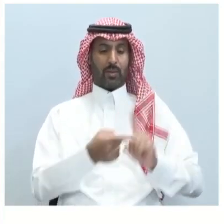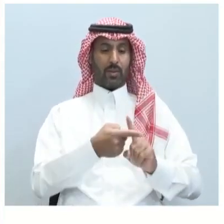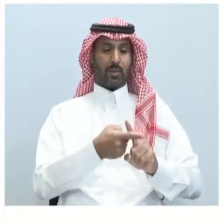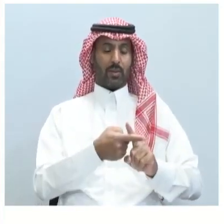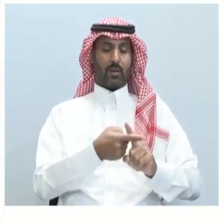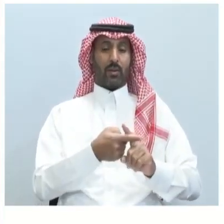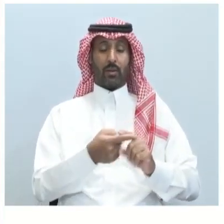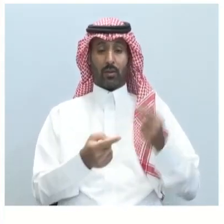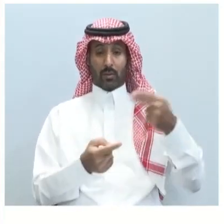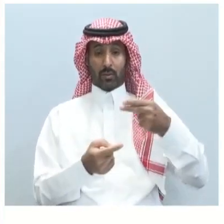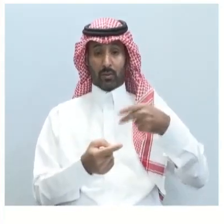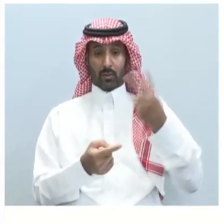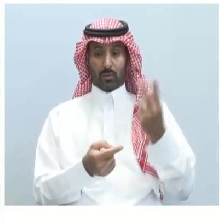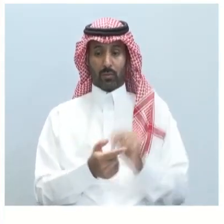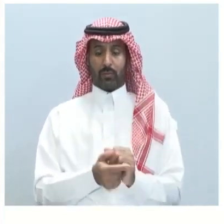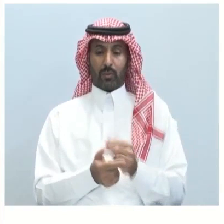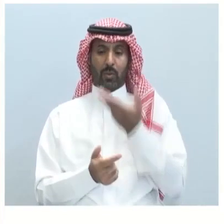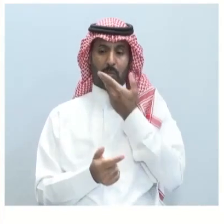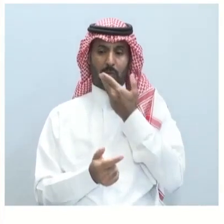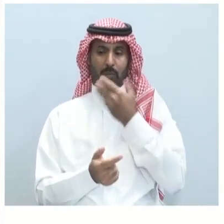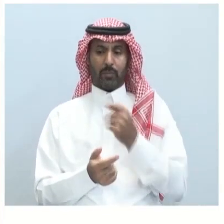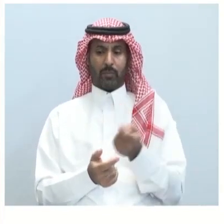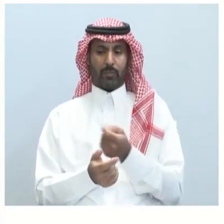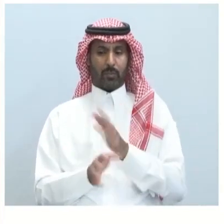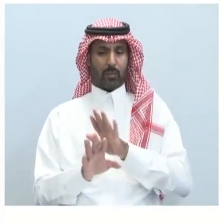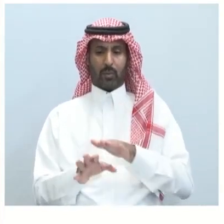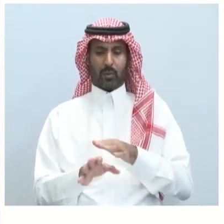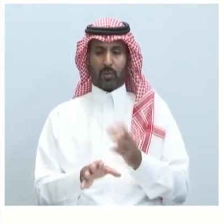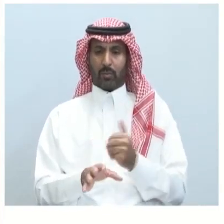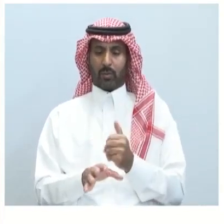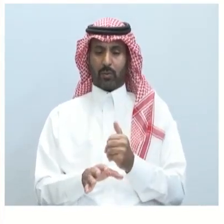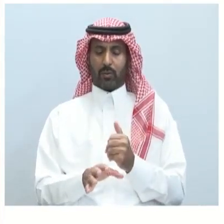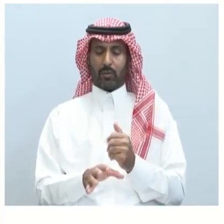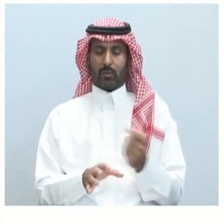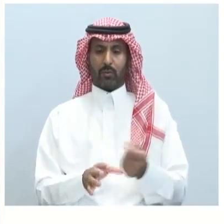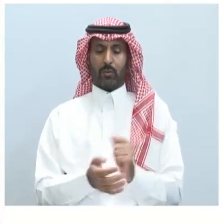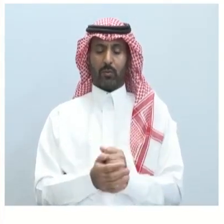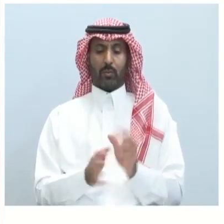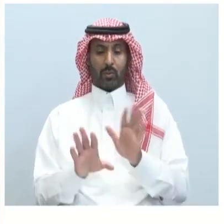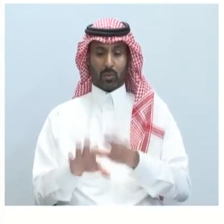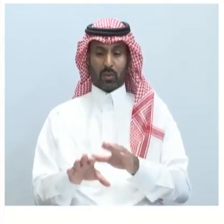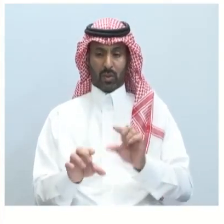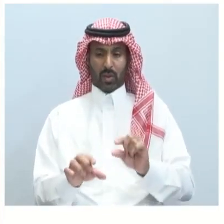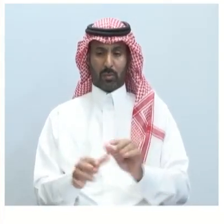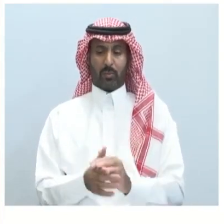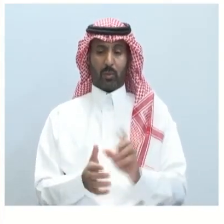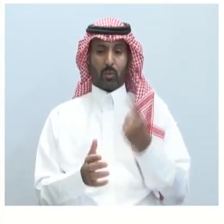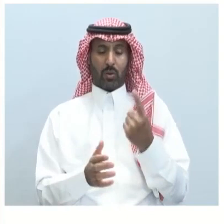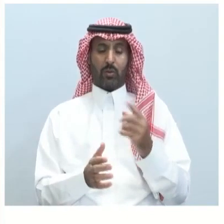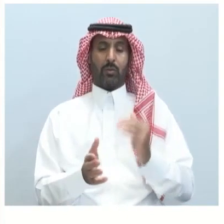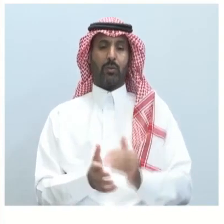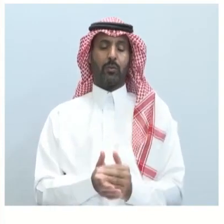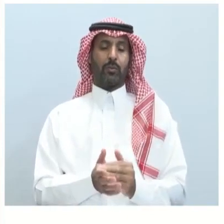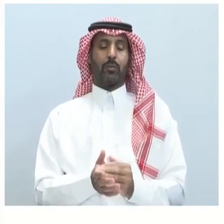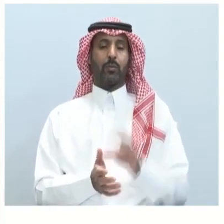اتش تو ذكرنا بان الماء لا نذكره في ثابت التاين لان تركيزه ثابت تركيزه ثابت اللي هو واحد اذا في هذه